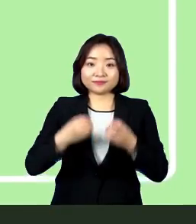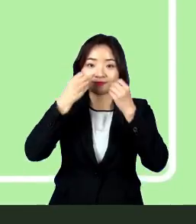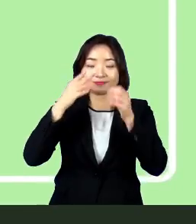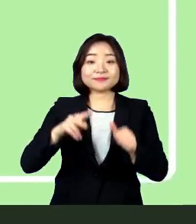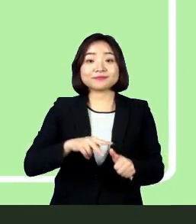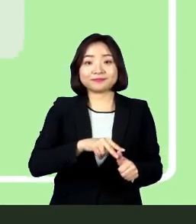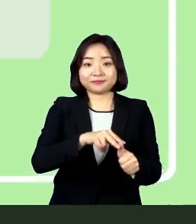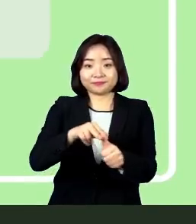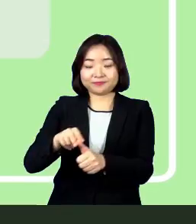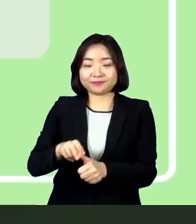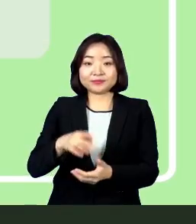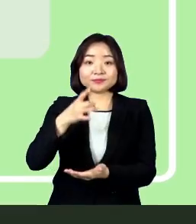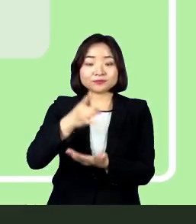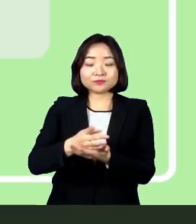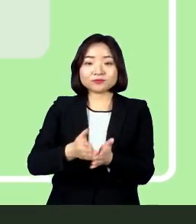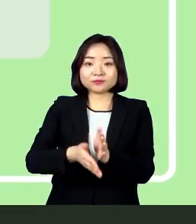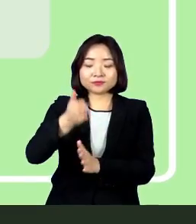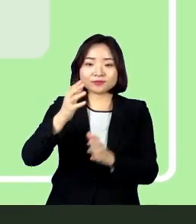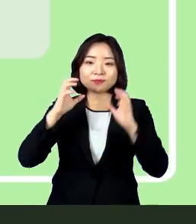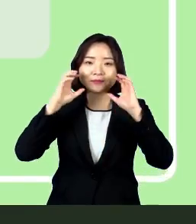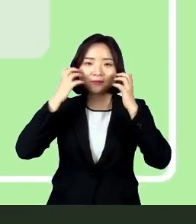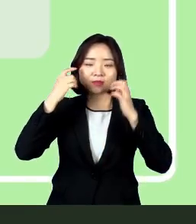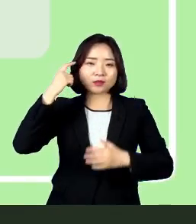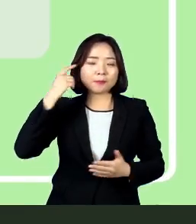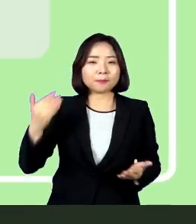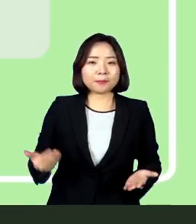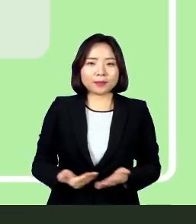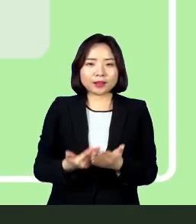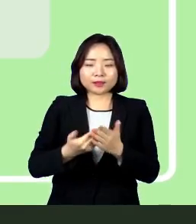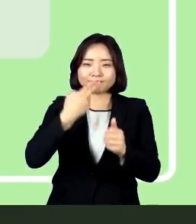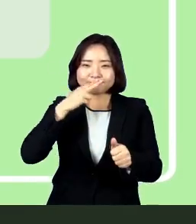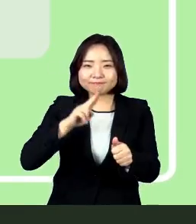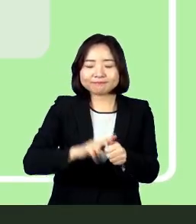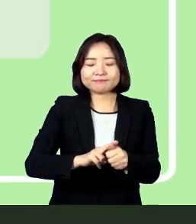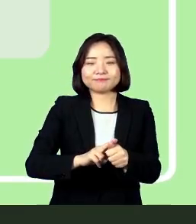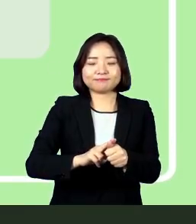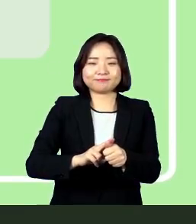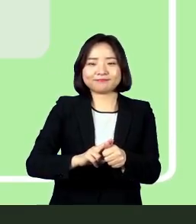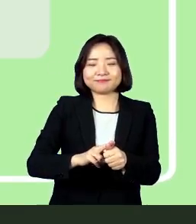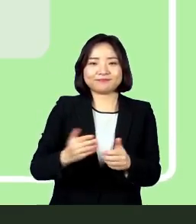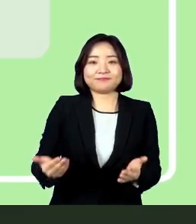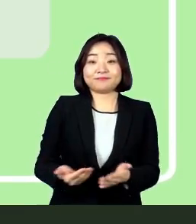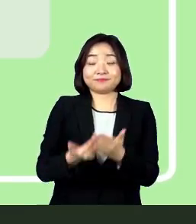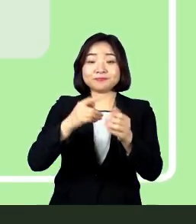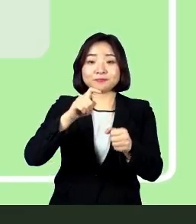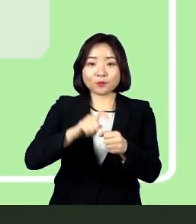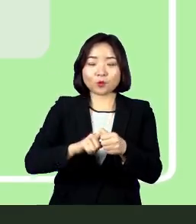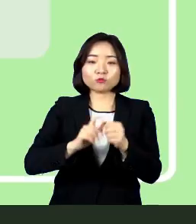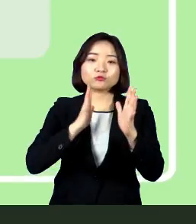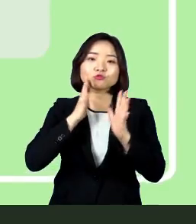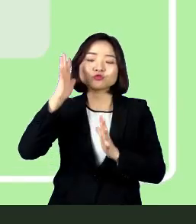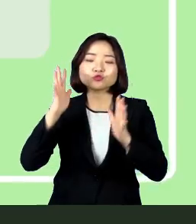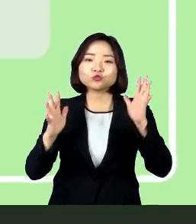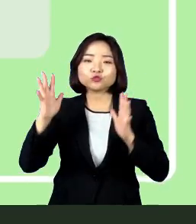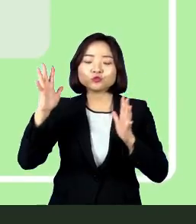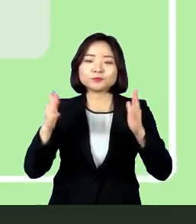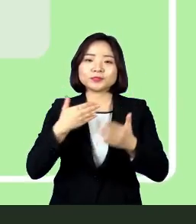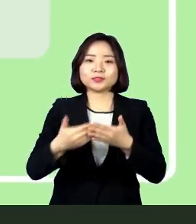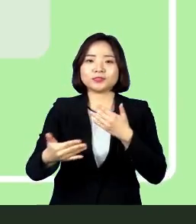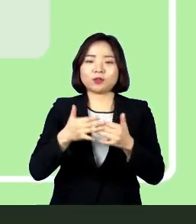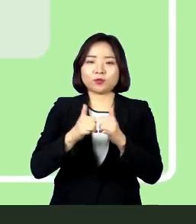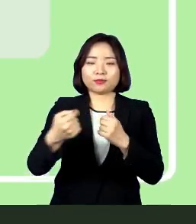생생정보입니다. 춘한 씨가 유아들의 정서 발달과 모험심, 탐구력 증진을 위한 태학산 유아숲 체험원 수시반을